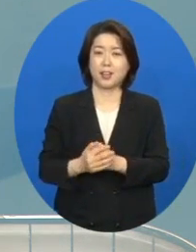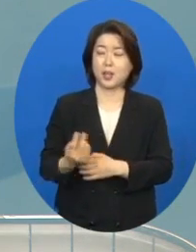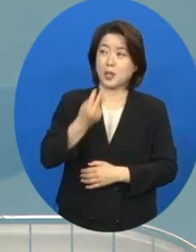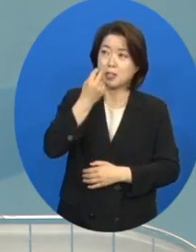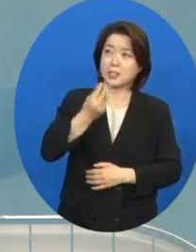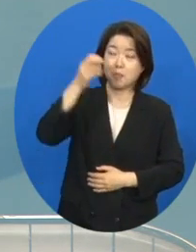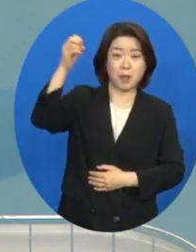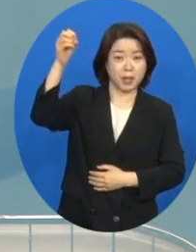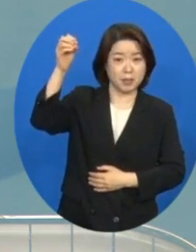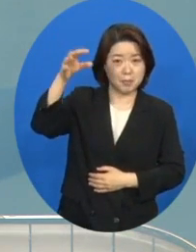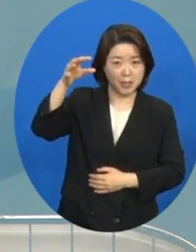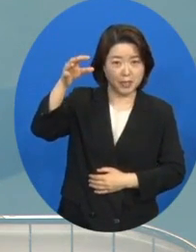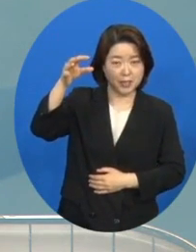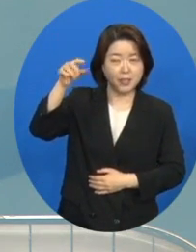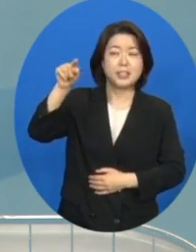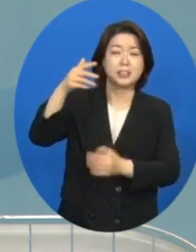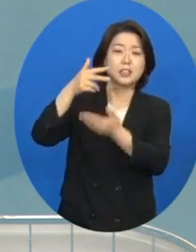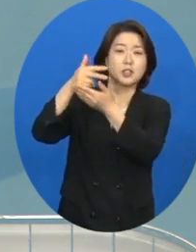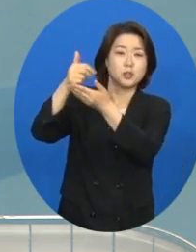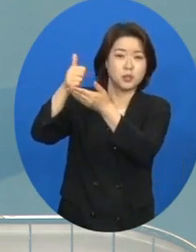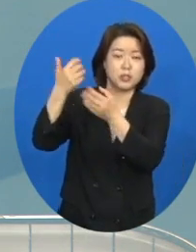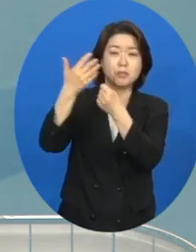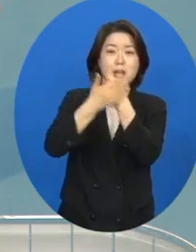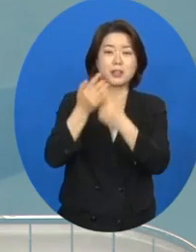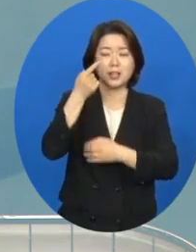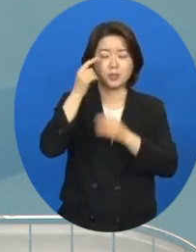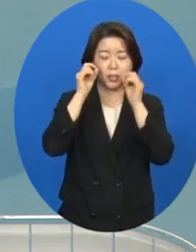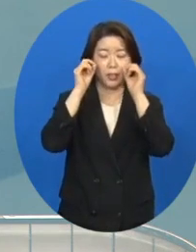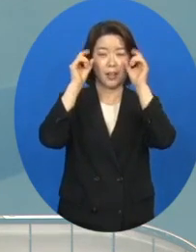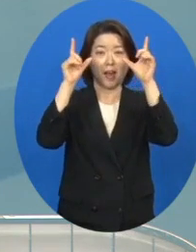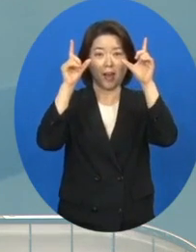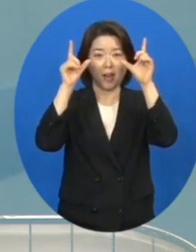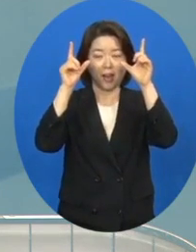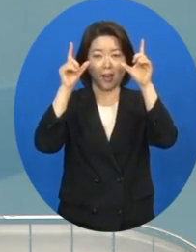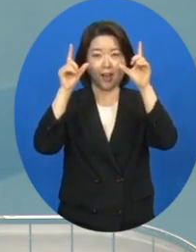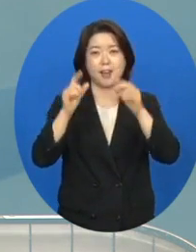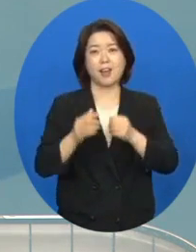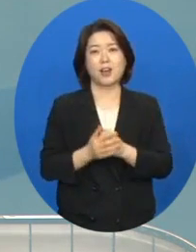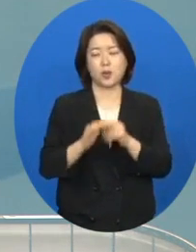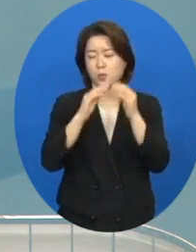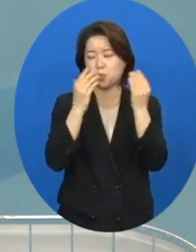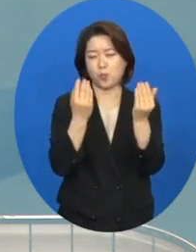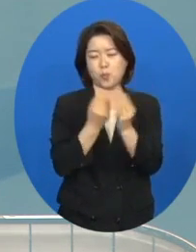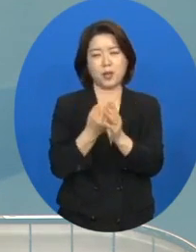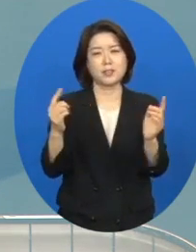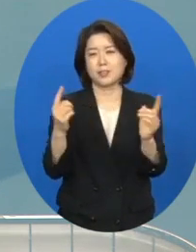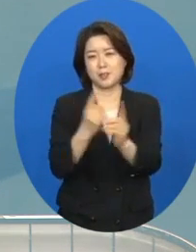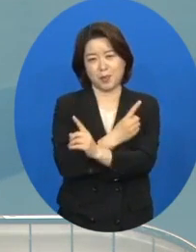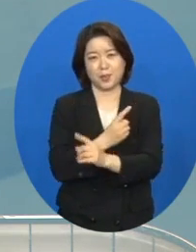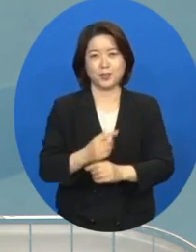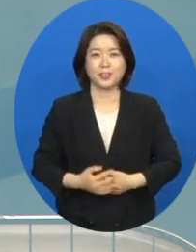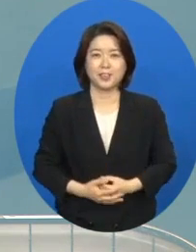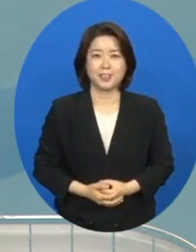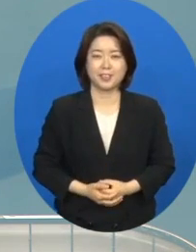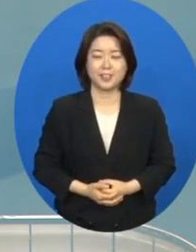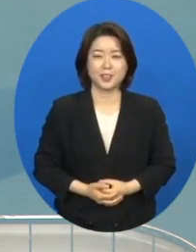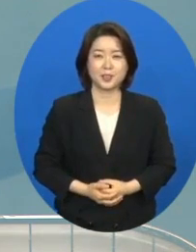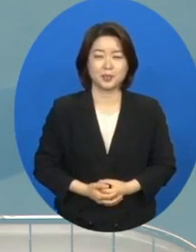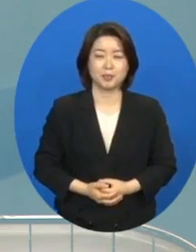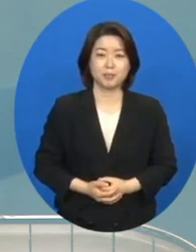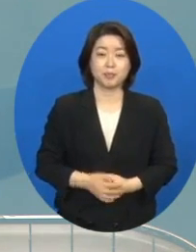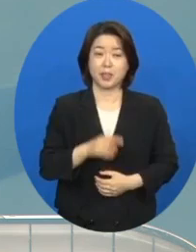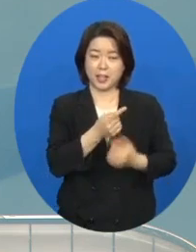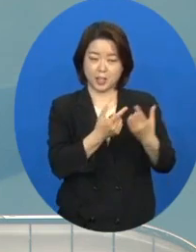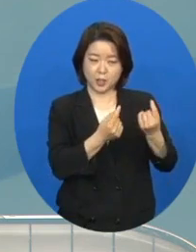생명의 빛이신 그 주님의 은혜에 눈이 뜨이고 나니까 완전히 달라지셨어요.